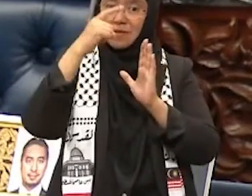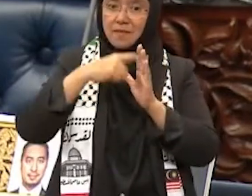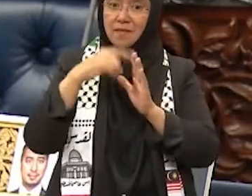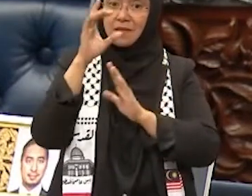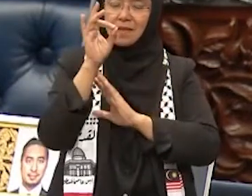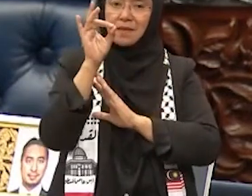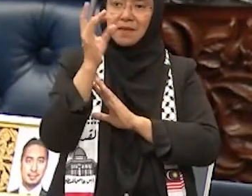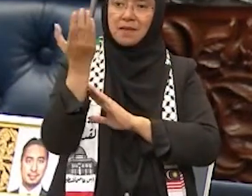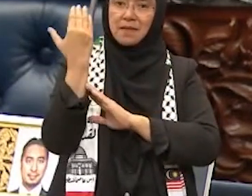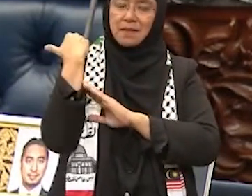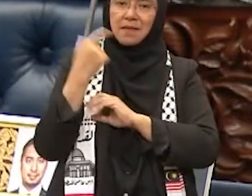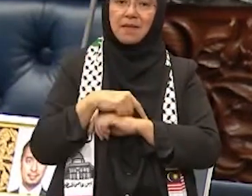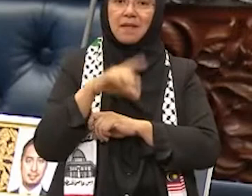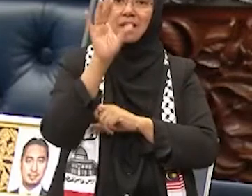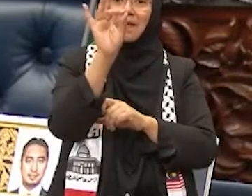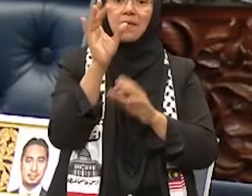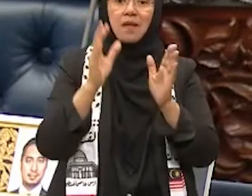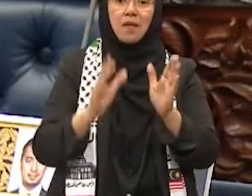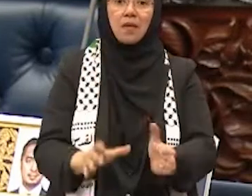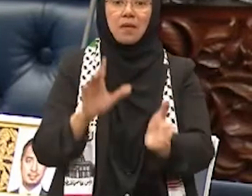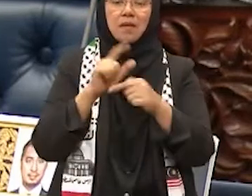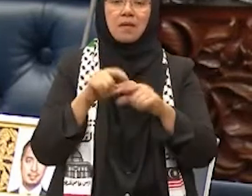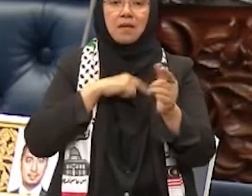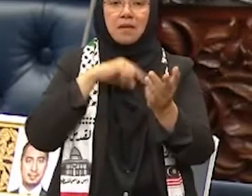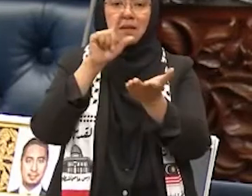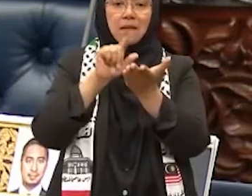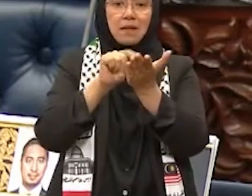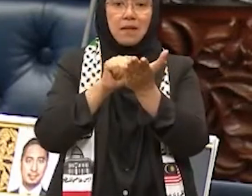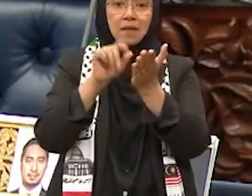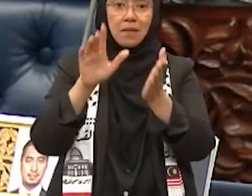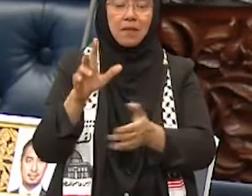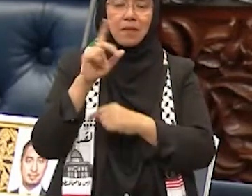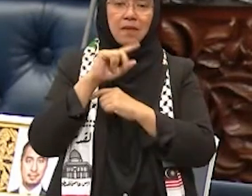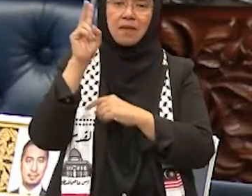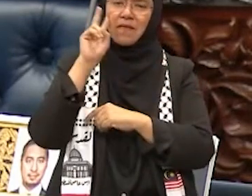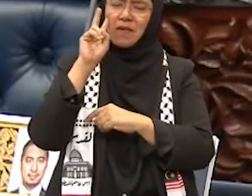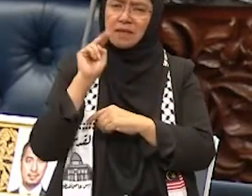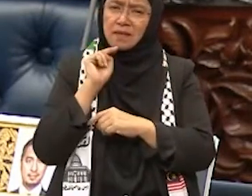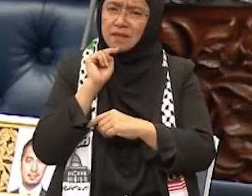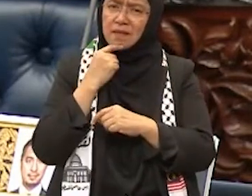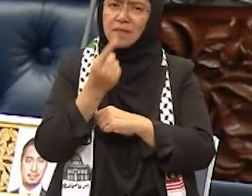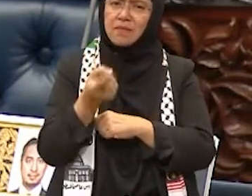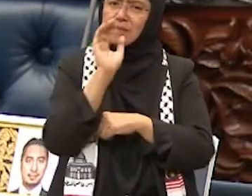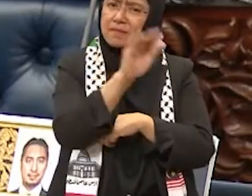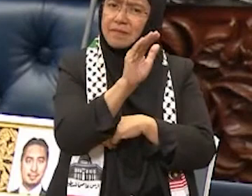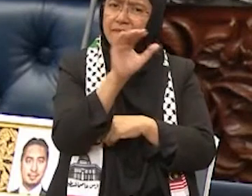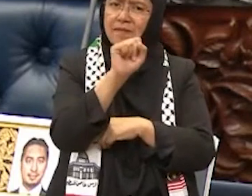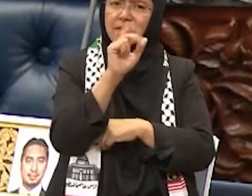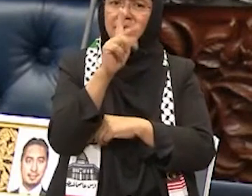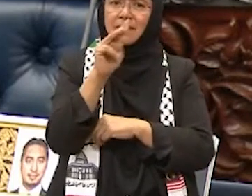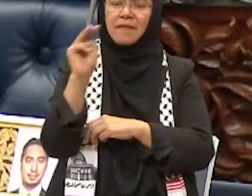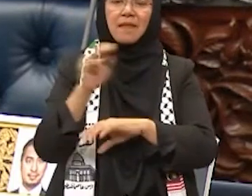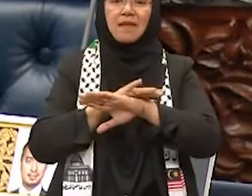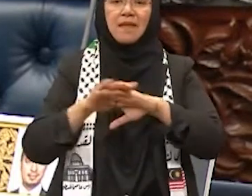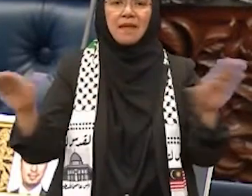wartawan Veteran menegur skmm Jangan berlagak macam abang besar begitu juga pada Oktober 9 Oktober yang lepas bekas pengarang